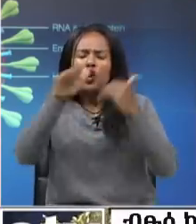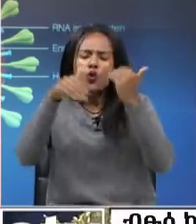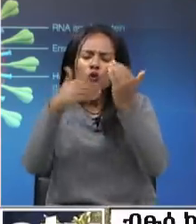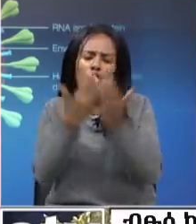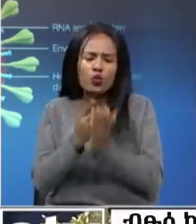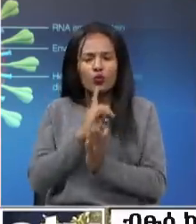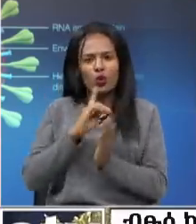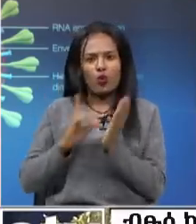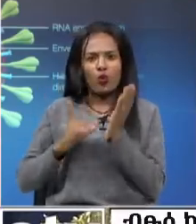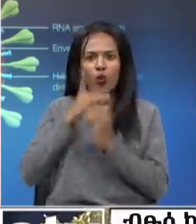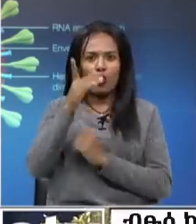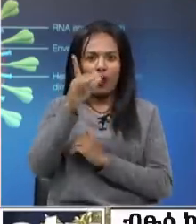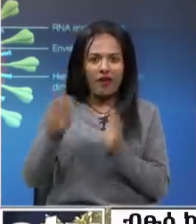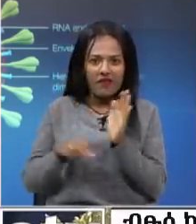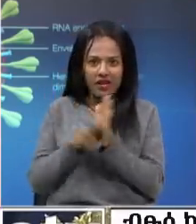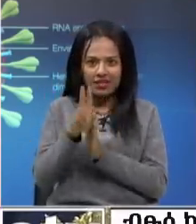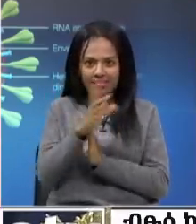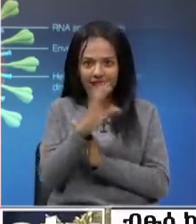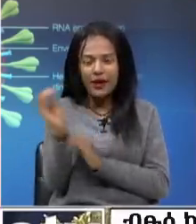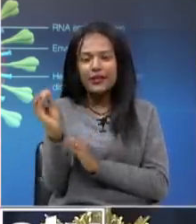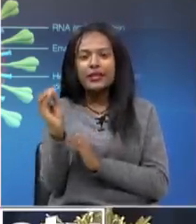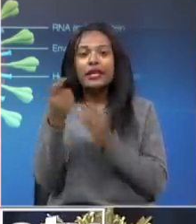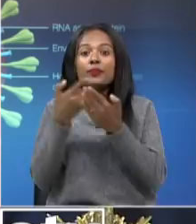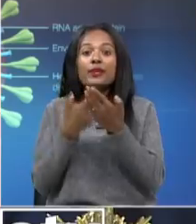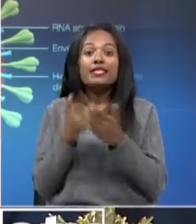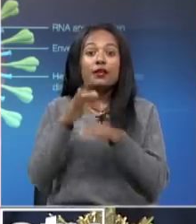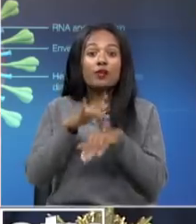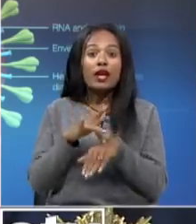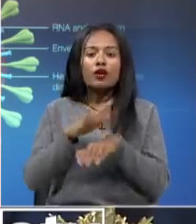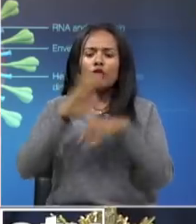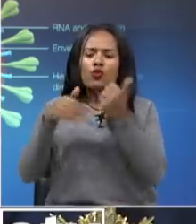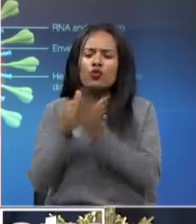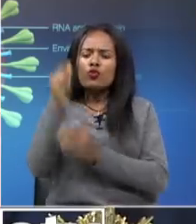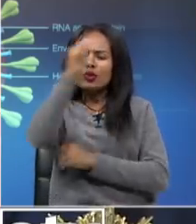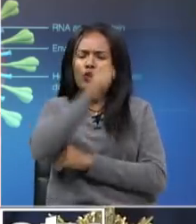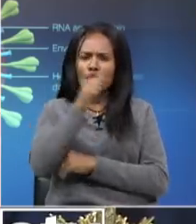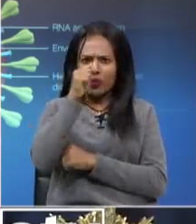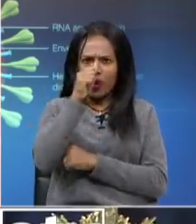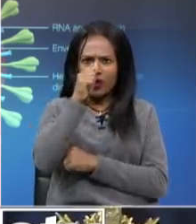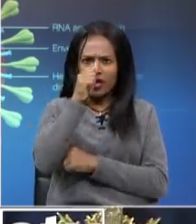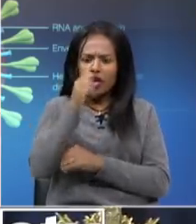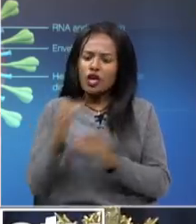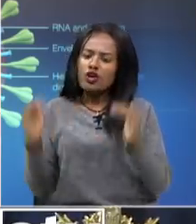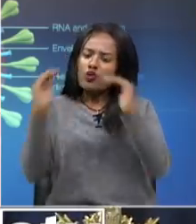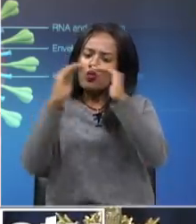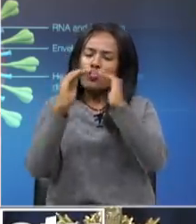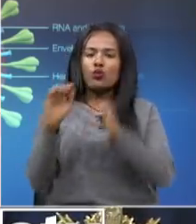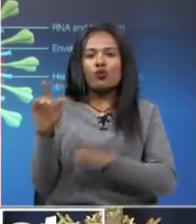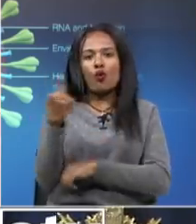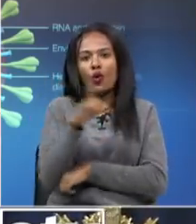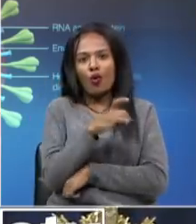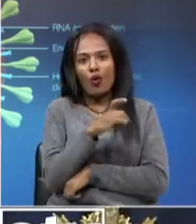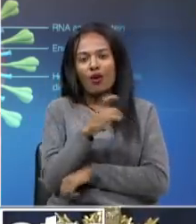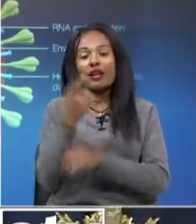ኮሮና ቫይረስ ለሁሉ ነው እና በዚህም ላይ እንግዲህ ሁሉ ኢትዮጵያዊ እኩል